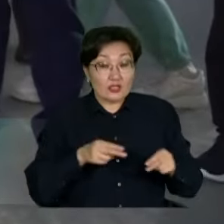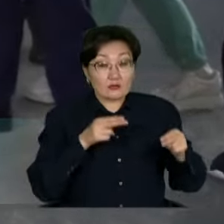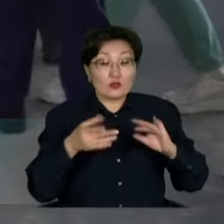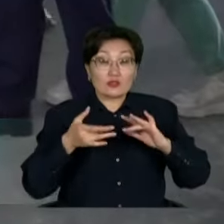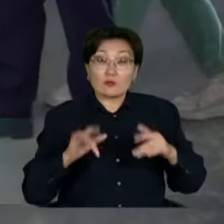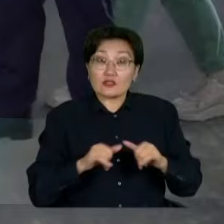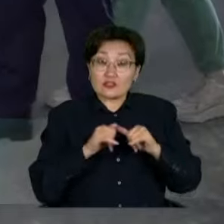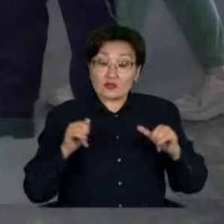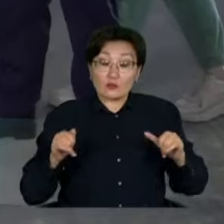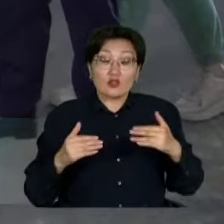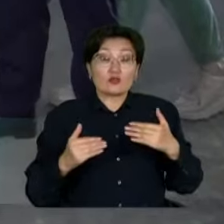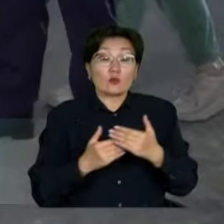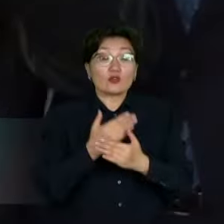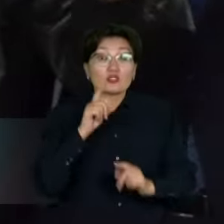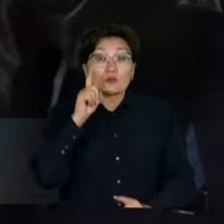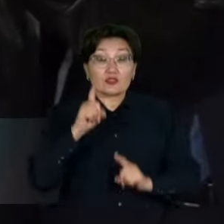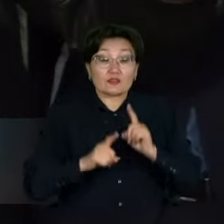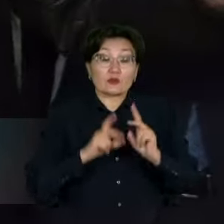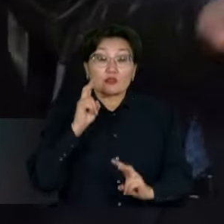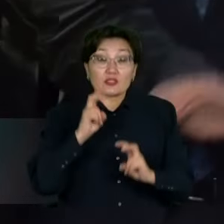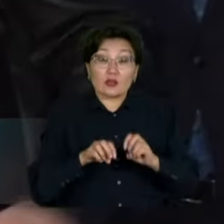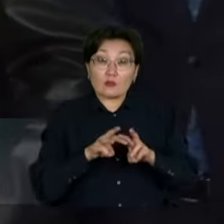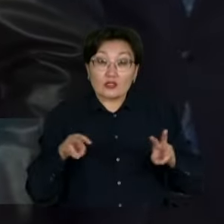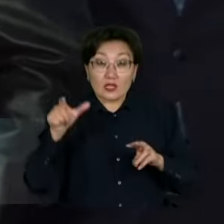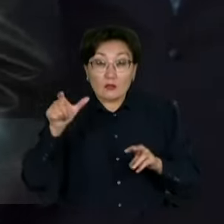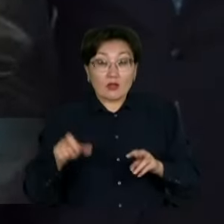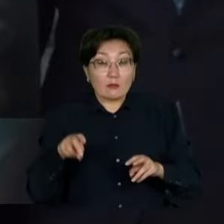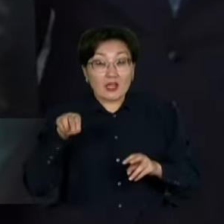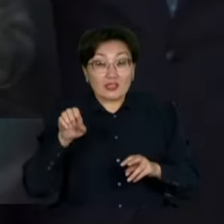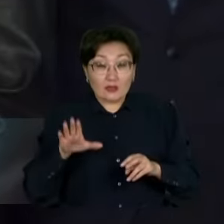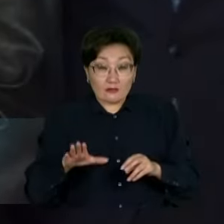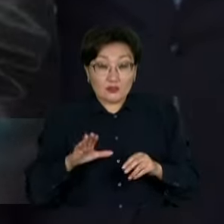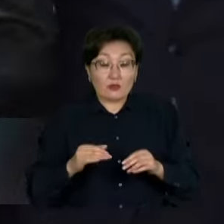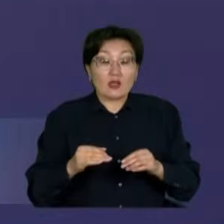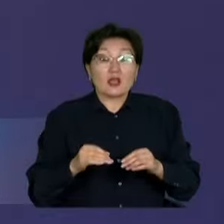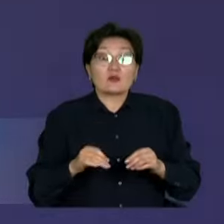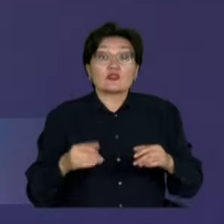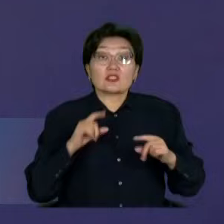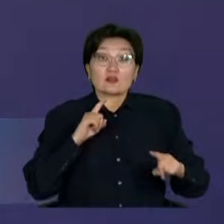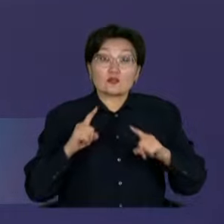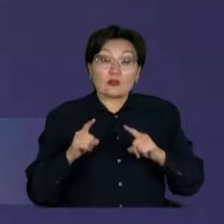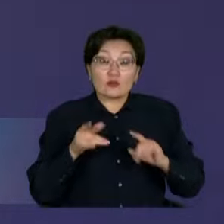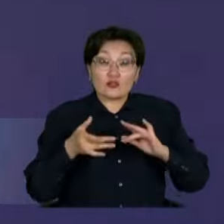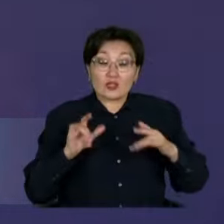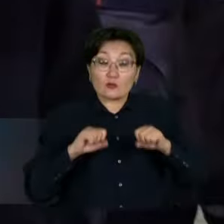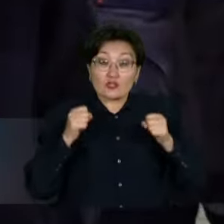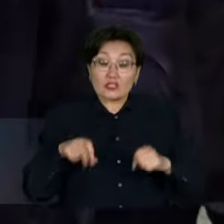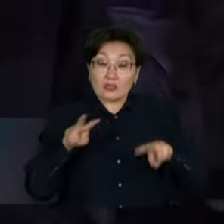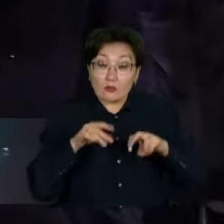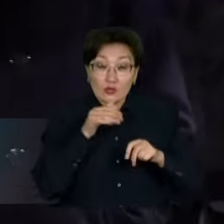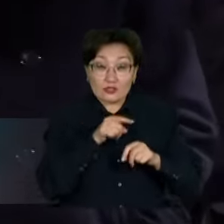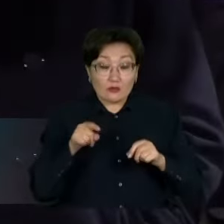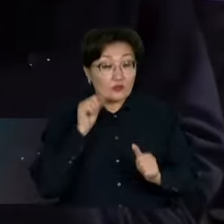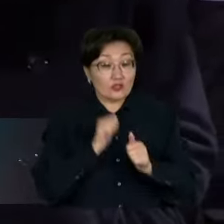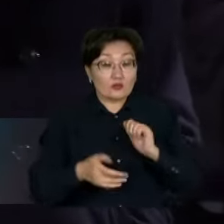цифрлық даму, инновациялар және аэроғарыш өнеркәсібі министрі Жаслан Мәдиев болса, жиын барысында интернет жылдамдығын тексеріп көрді. Сөзінше